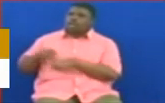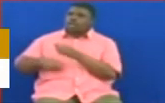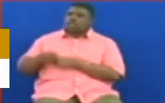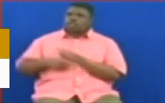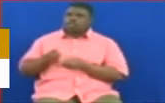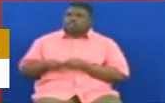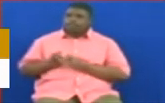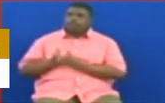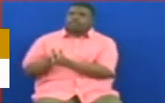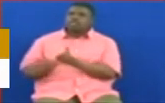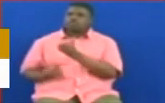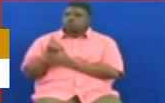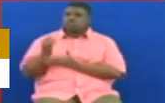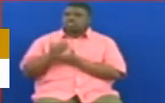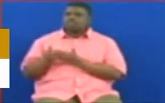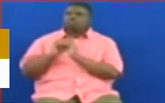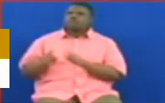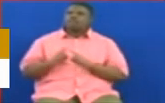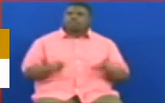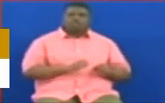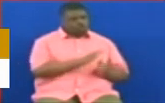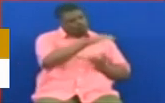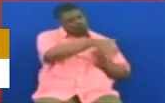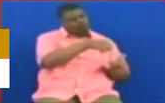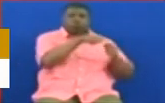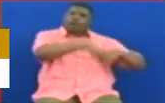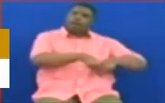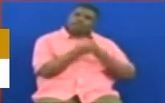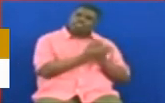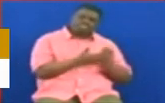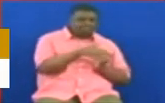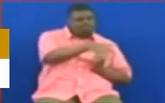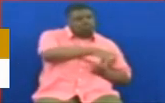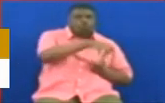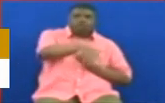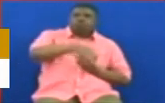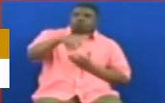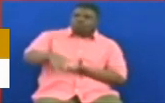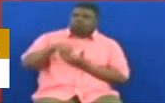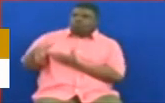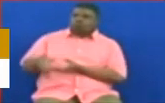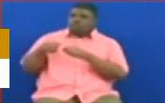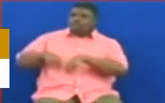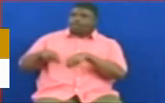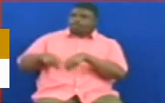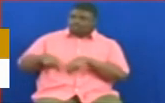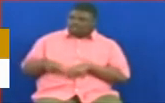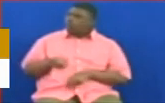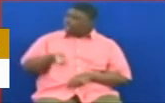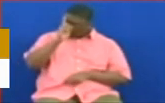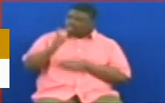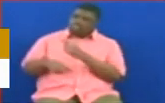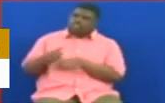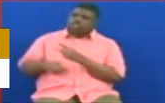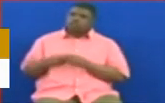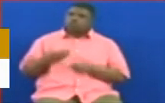zinazotoka sehemu mbalimbali zinazokuja kufanya uvuvi haramu hapa nchini kwetu, na tutaendelea kuwa wakali. Na hata huo mwaka waziri